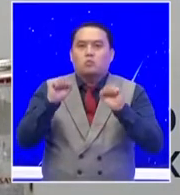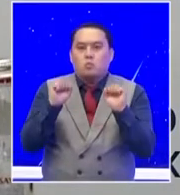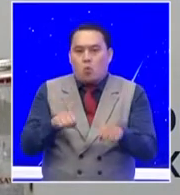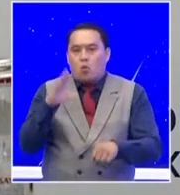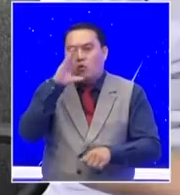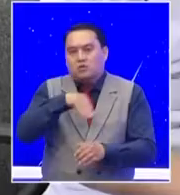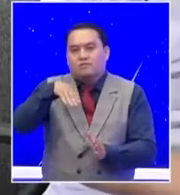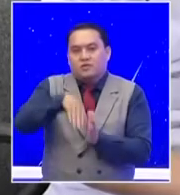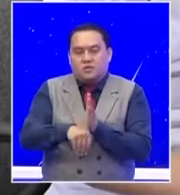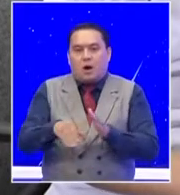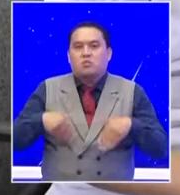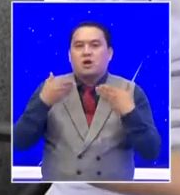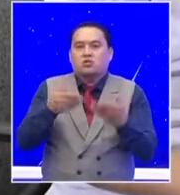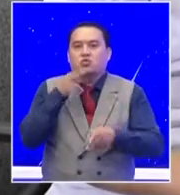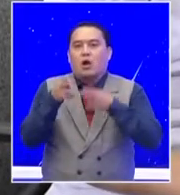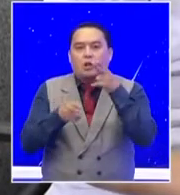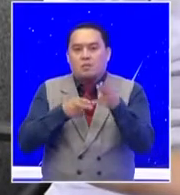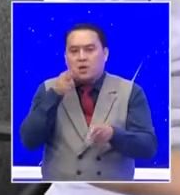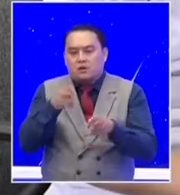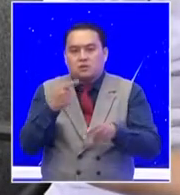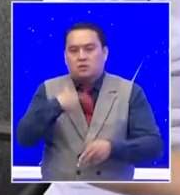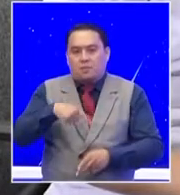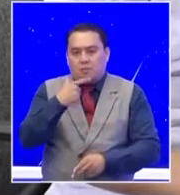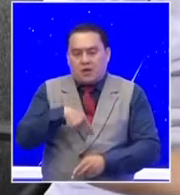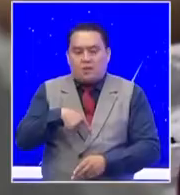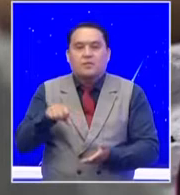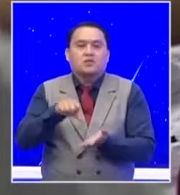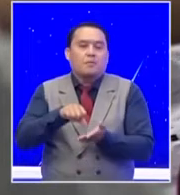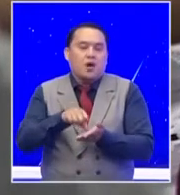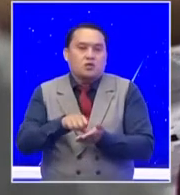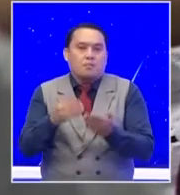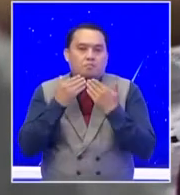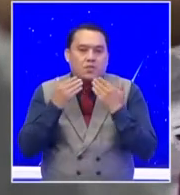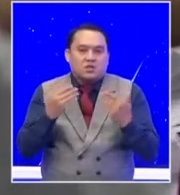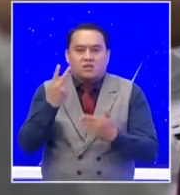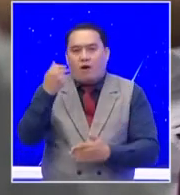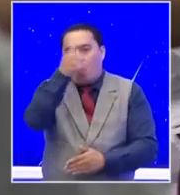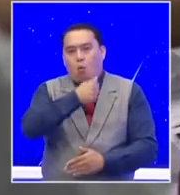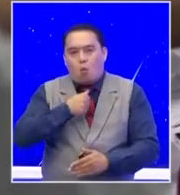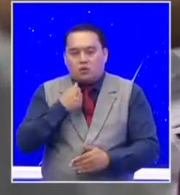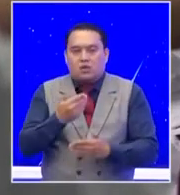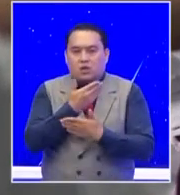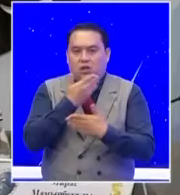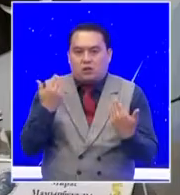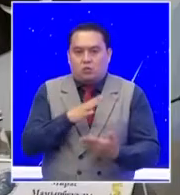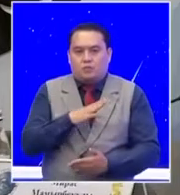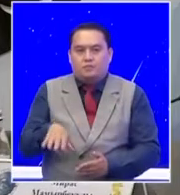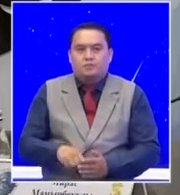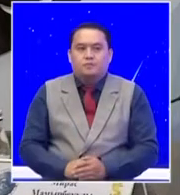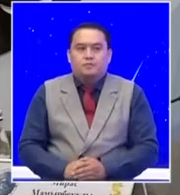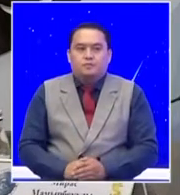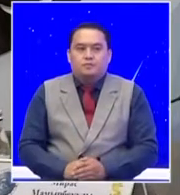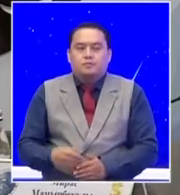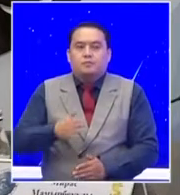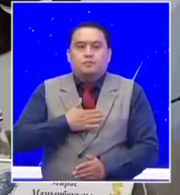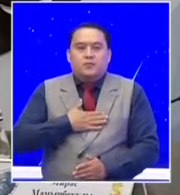вмешаться только при обращениях и жалобах со стороны самих потребителей. Однако за последние 2 года таковых не было. Мы штраф